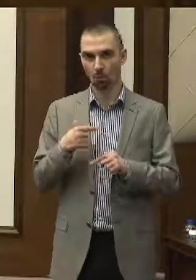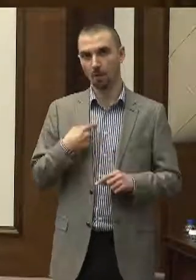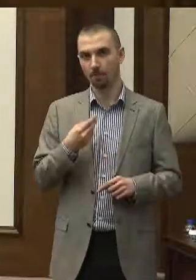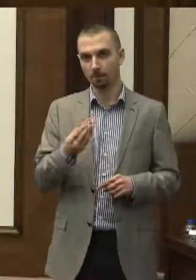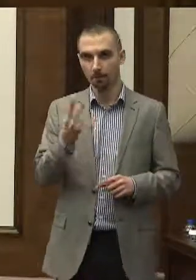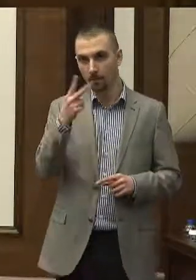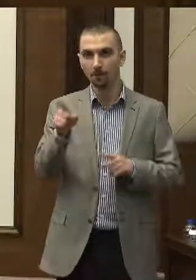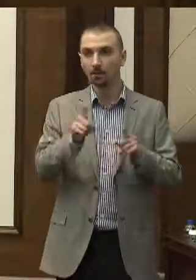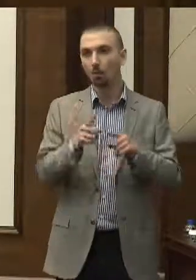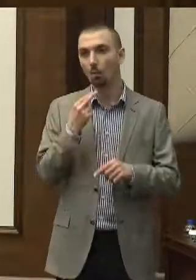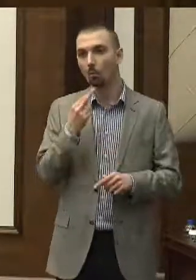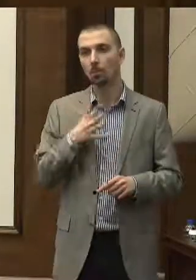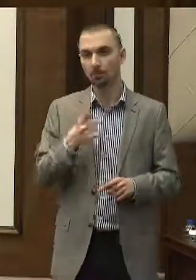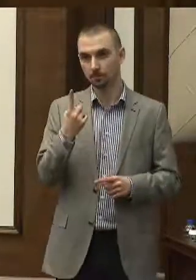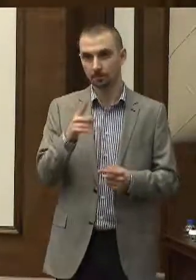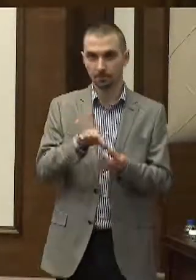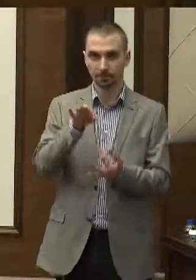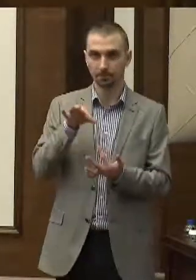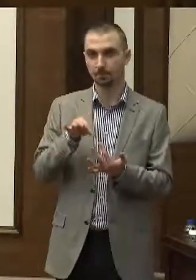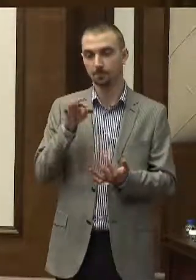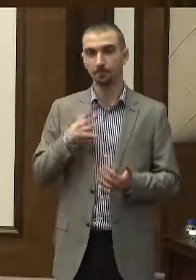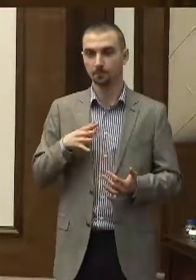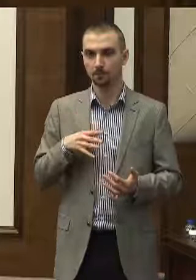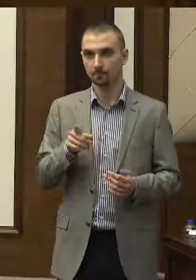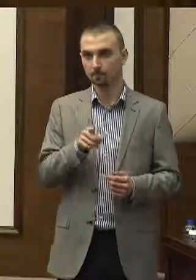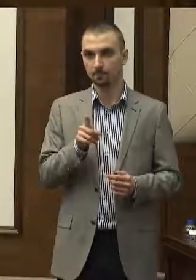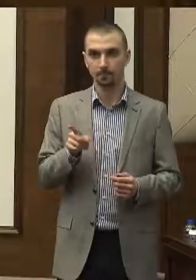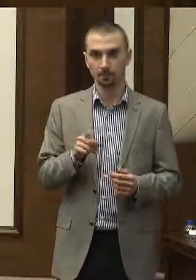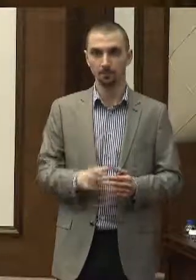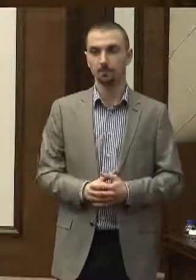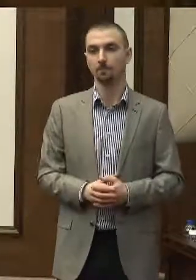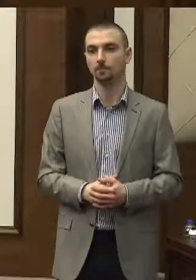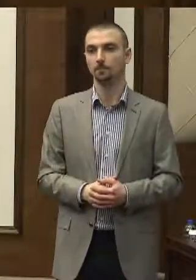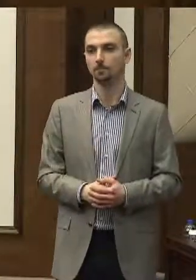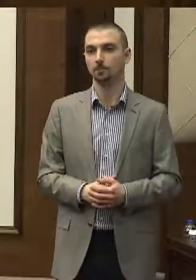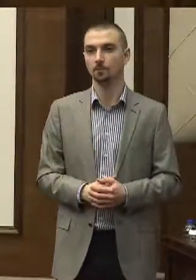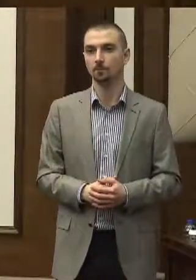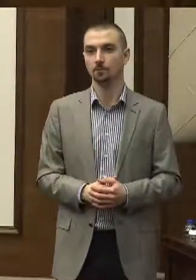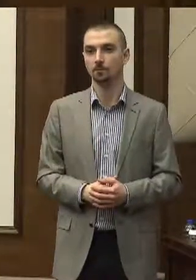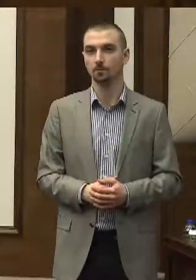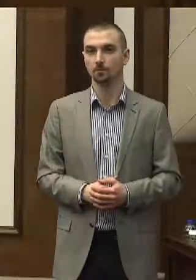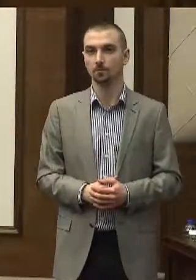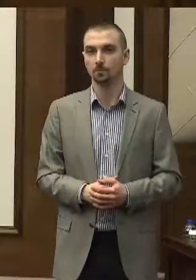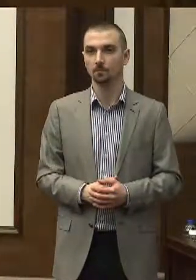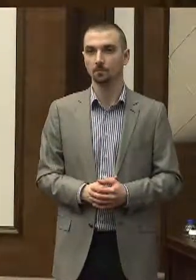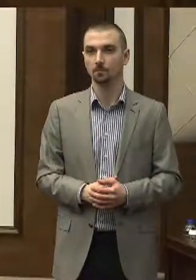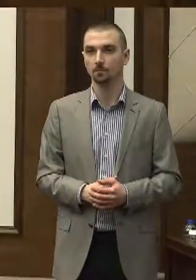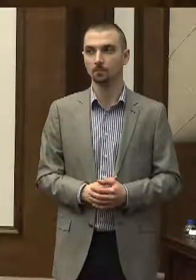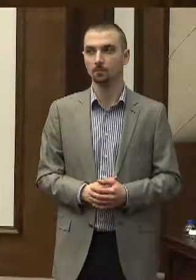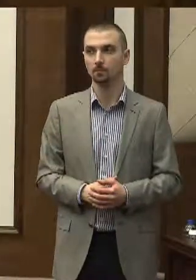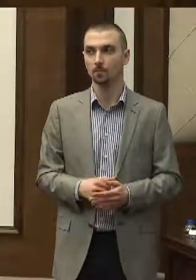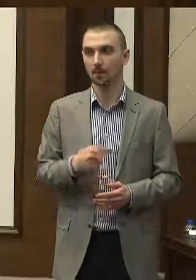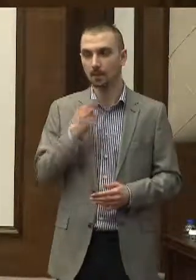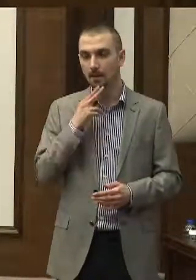İkinizden bir tanesine... Bu Emine Demirci'nin konuşmasından sonra kadın hakları ile ilgili, kadına